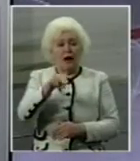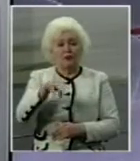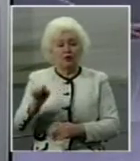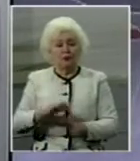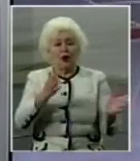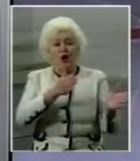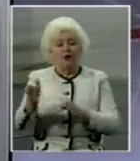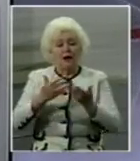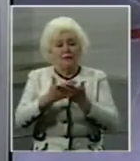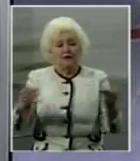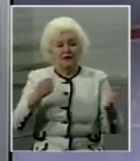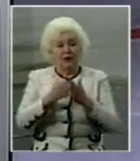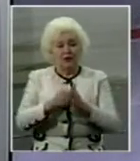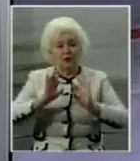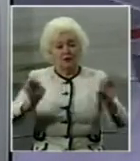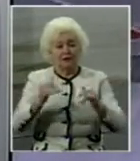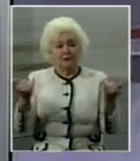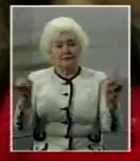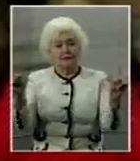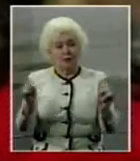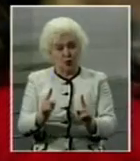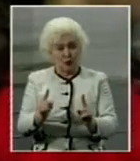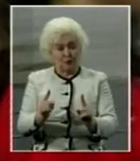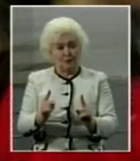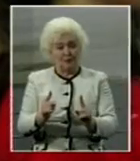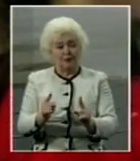готує матеріал до ефіру, а зараз коротко.